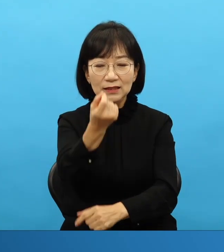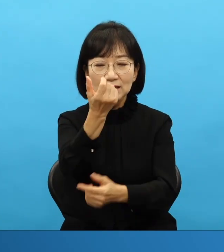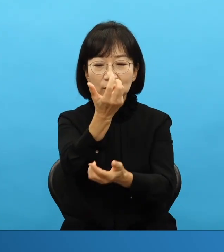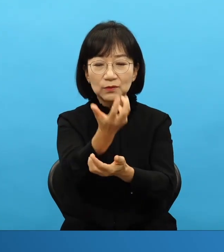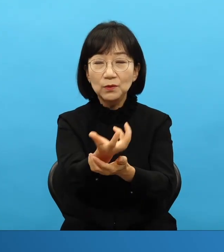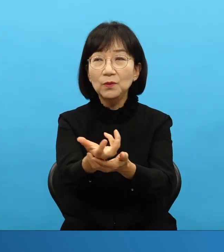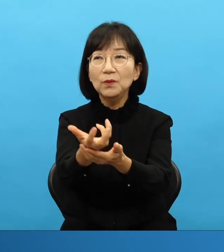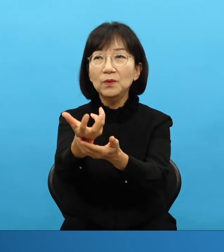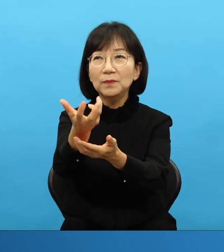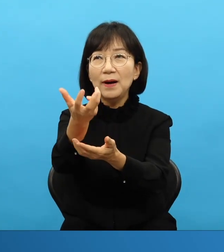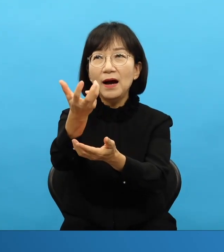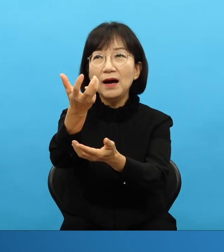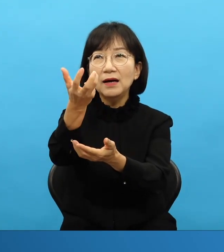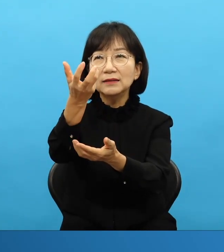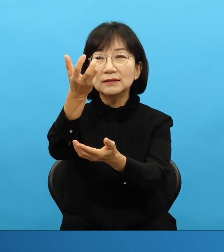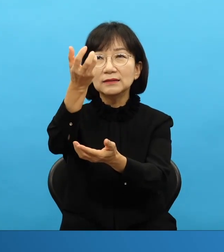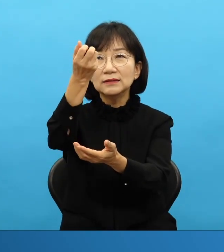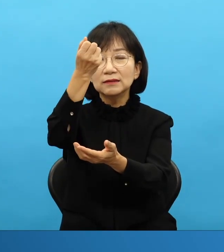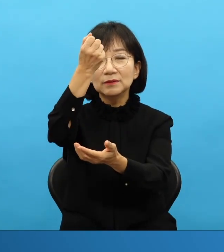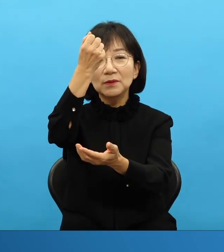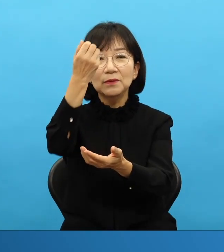하느님